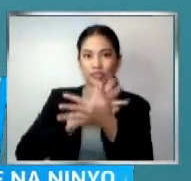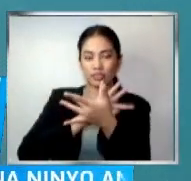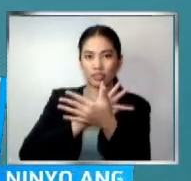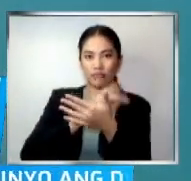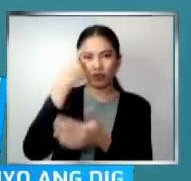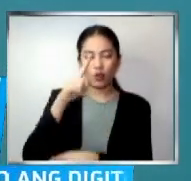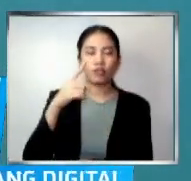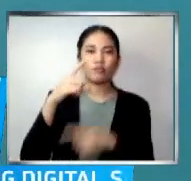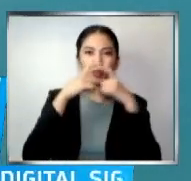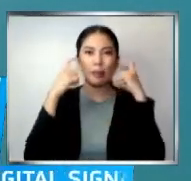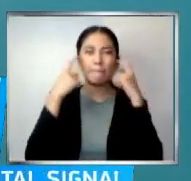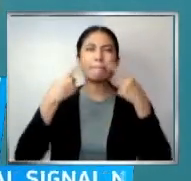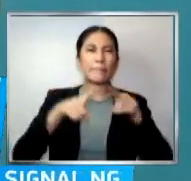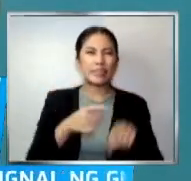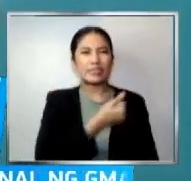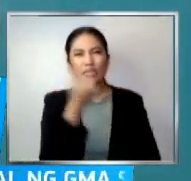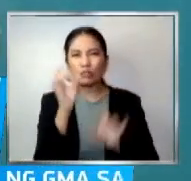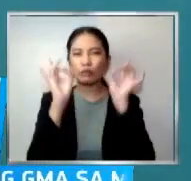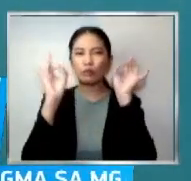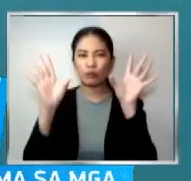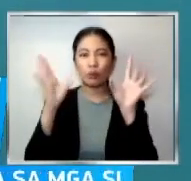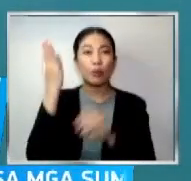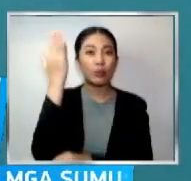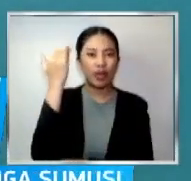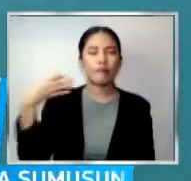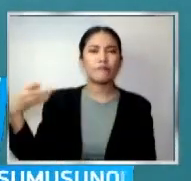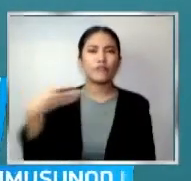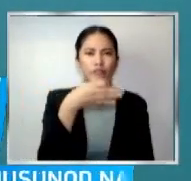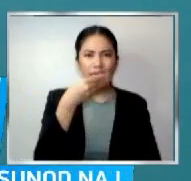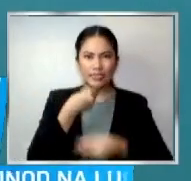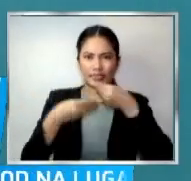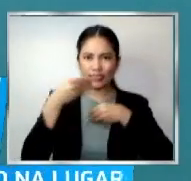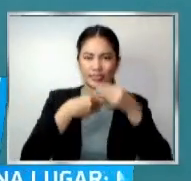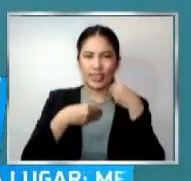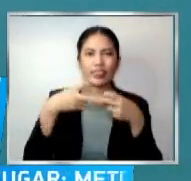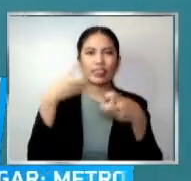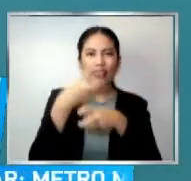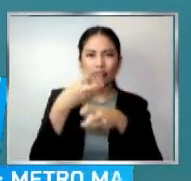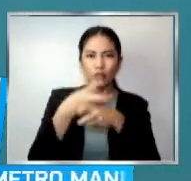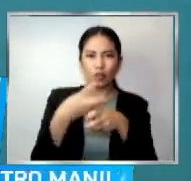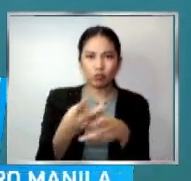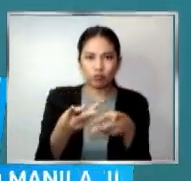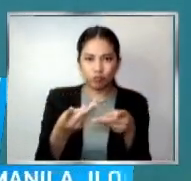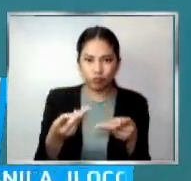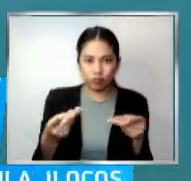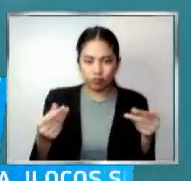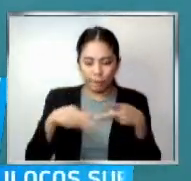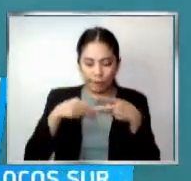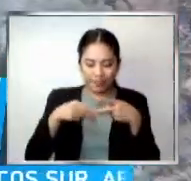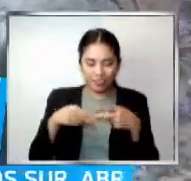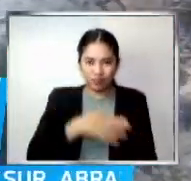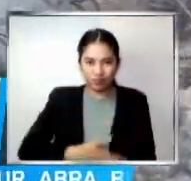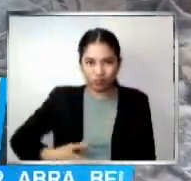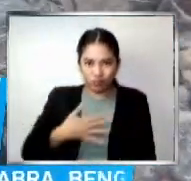panganib naman daw ang dulot nito kapag nakain ng mga isda. Dahil mahirap itong matunaw, nagiging microplastic sa mga ito at pwedeng